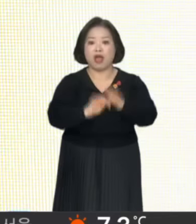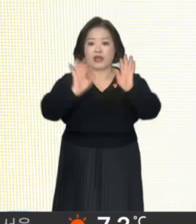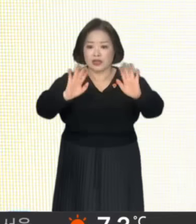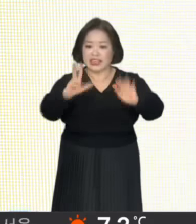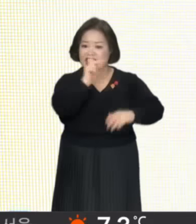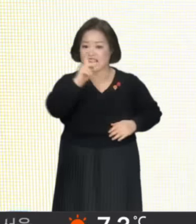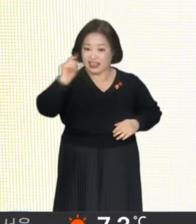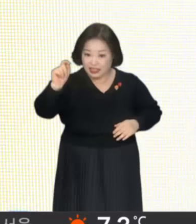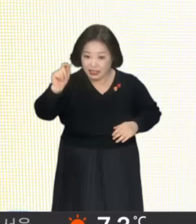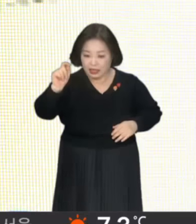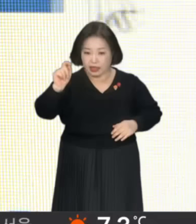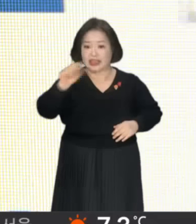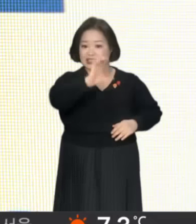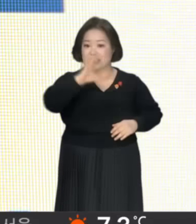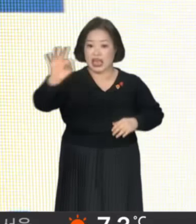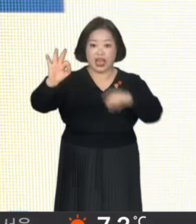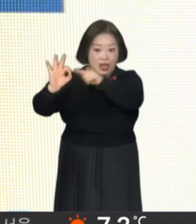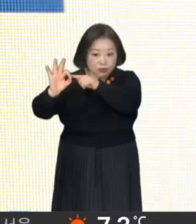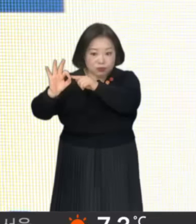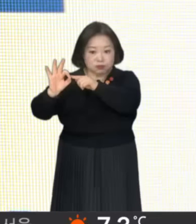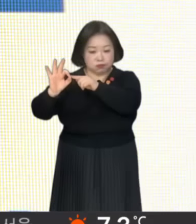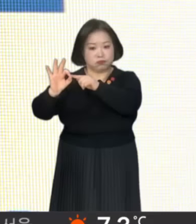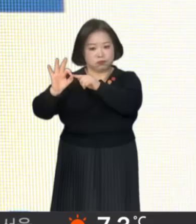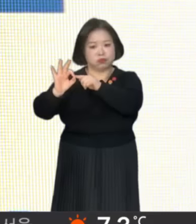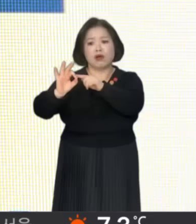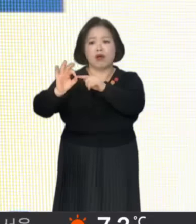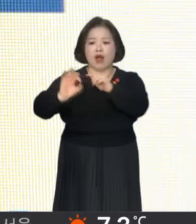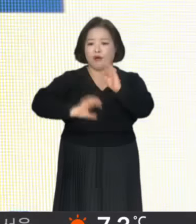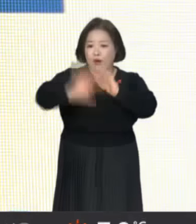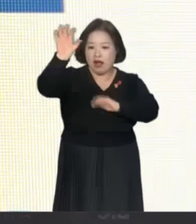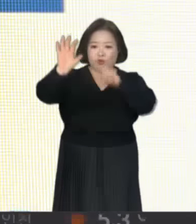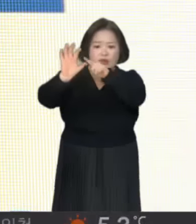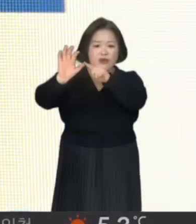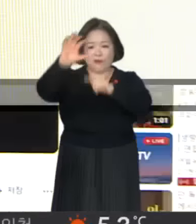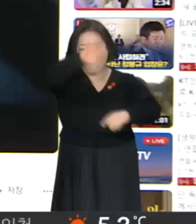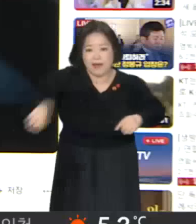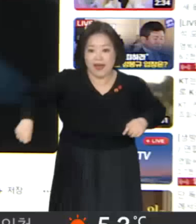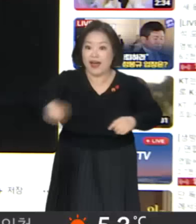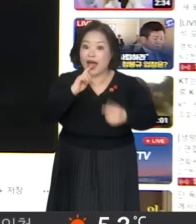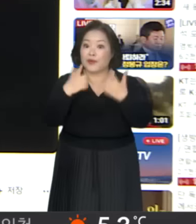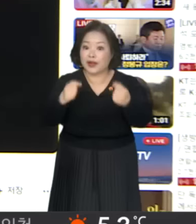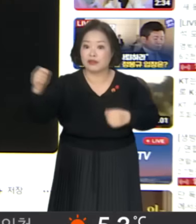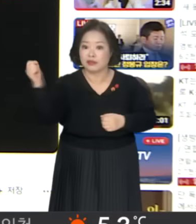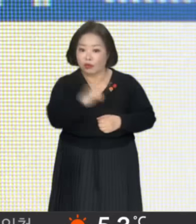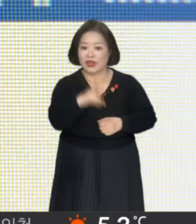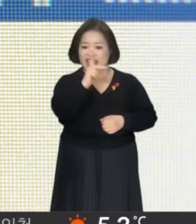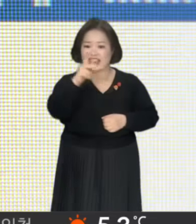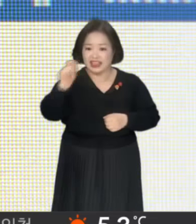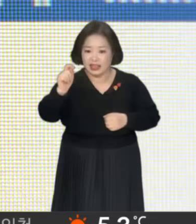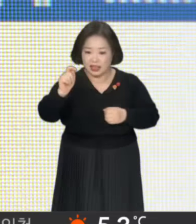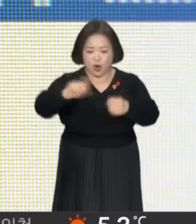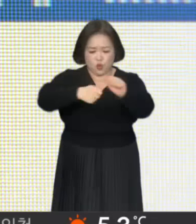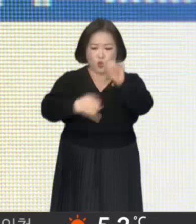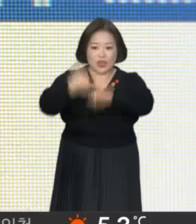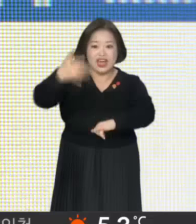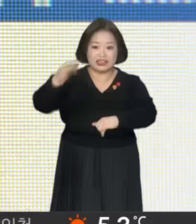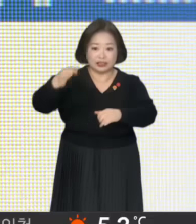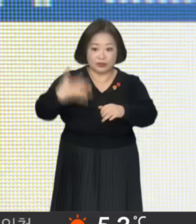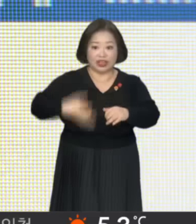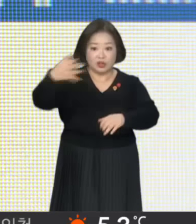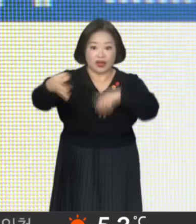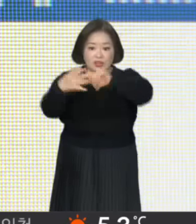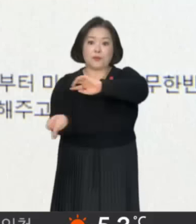그나 위약금을 내더라도 통신사를 갈아타 있다는 등의 날선 반응입니다 평생 이강인과 함께하라